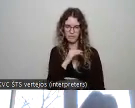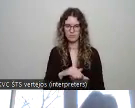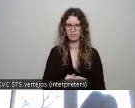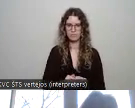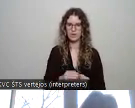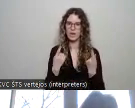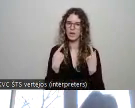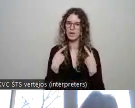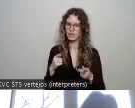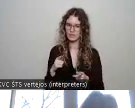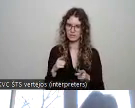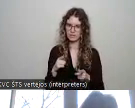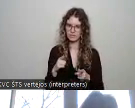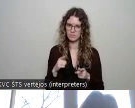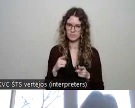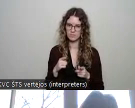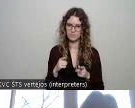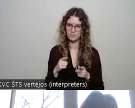tai yra